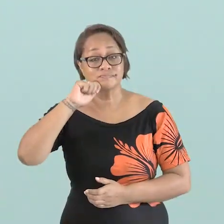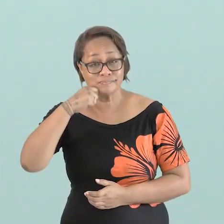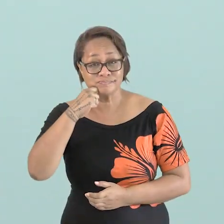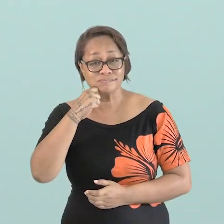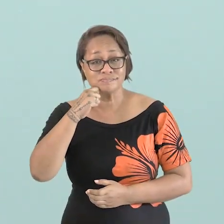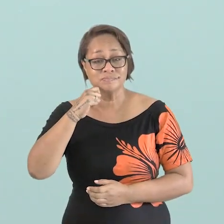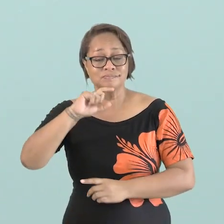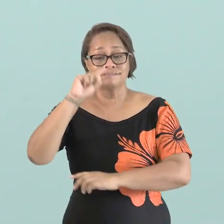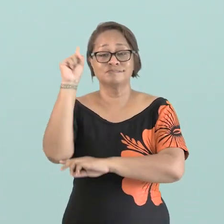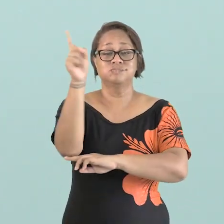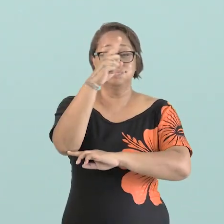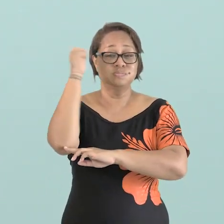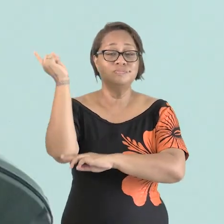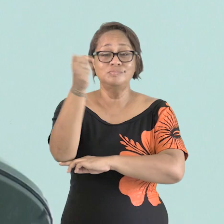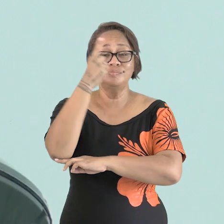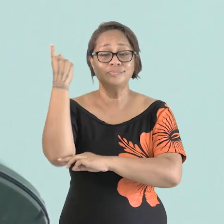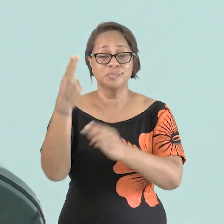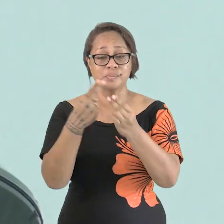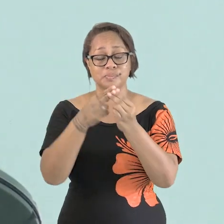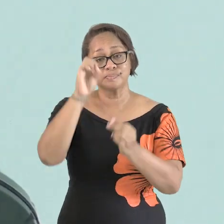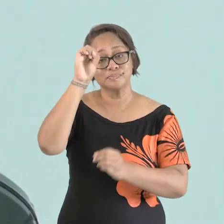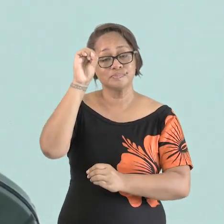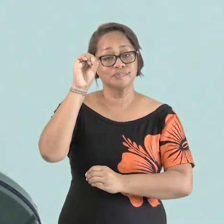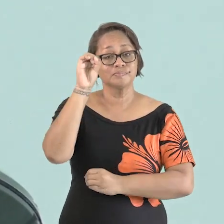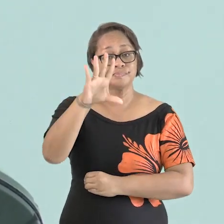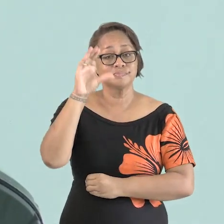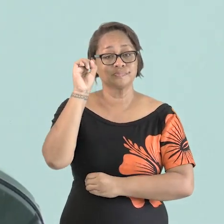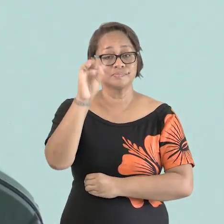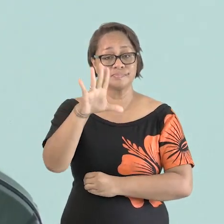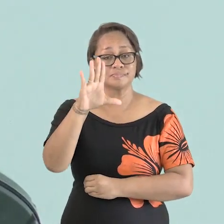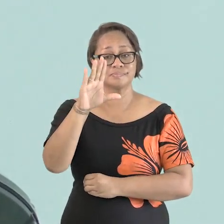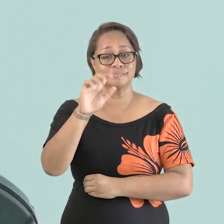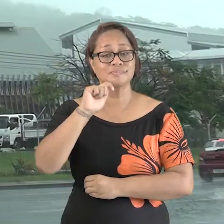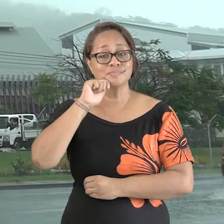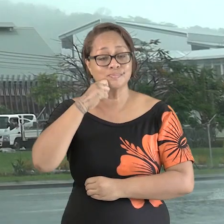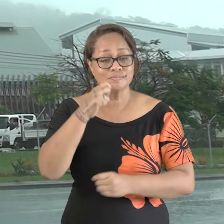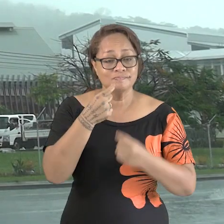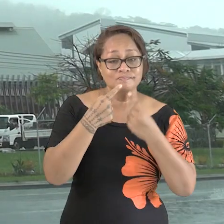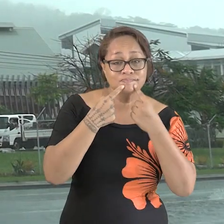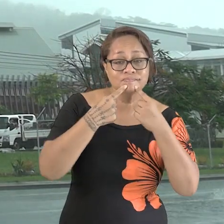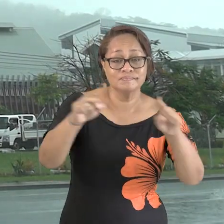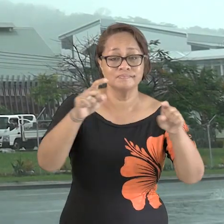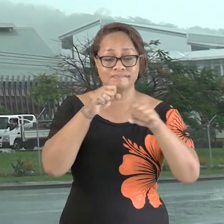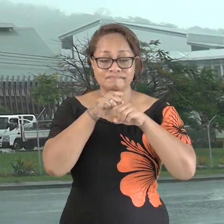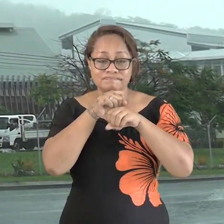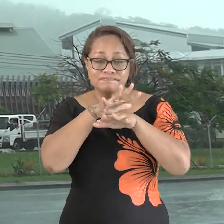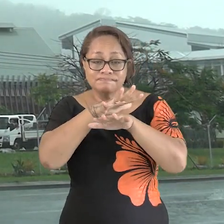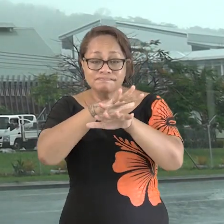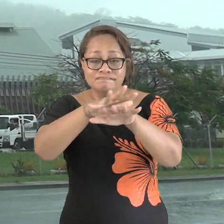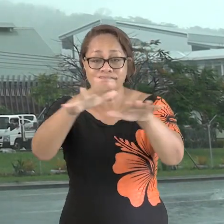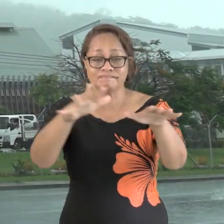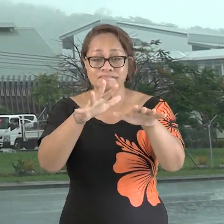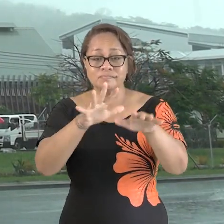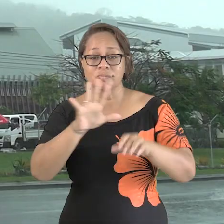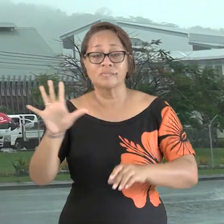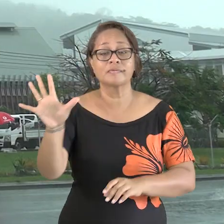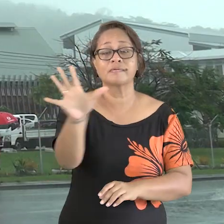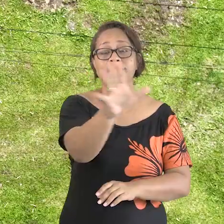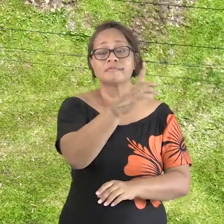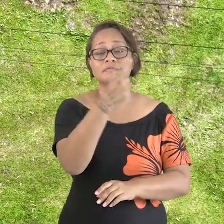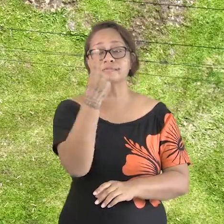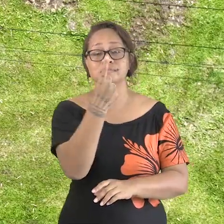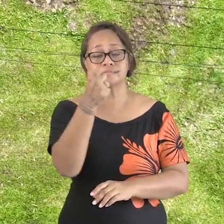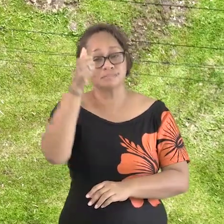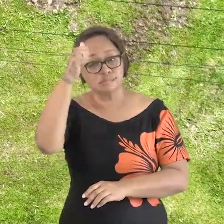O le a faa leo sailini, faa tasiai mo le moli o le a emu emu Faapea le fii au faa leo e faa ilo ma la pata a